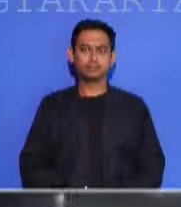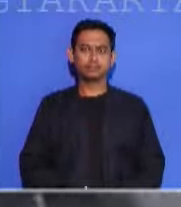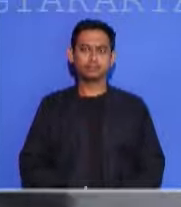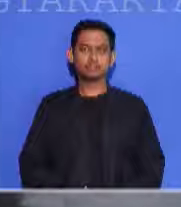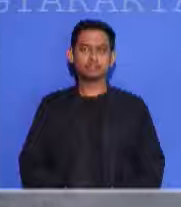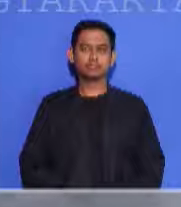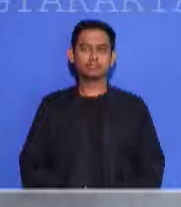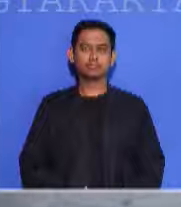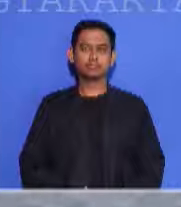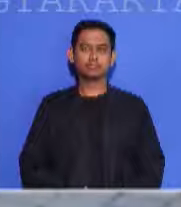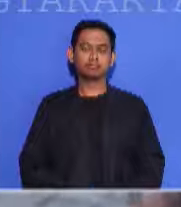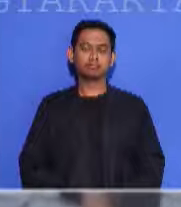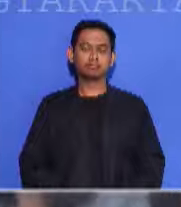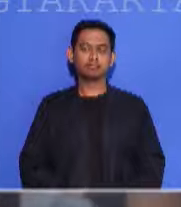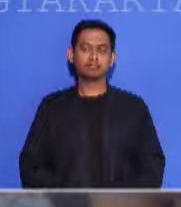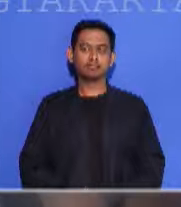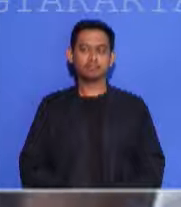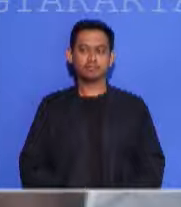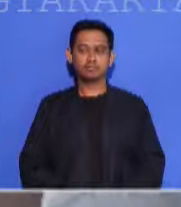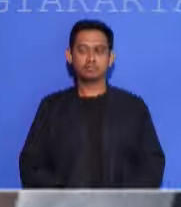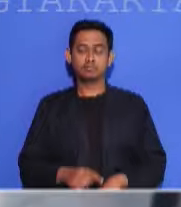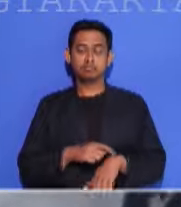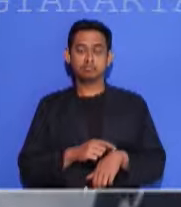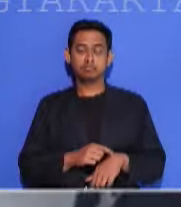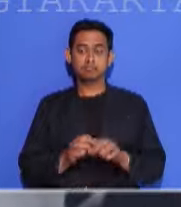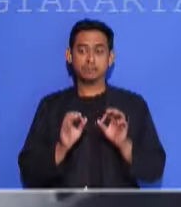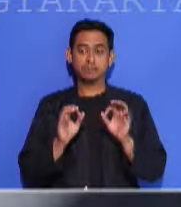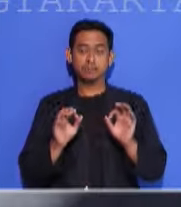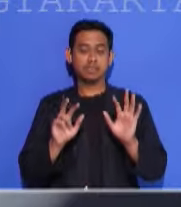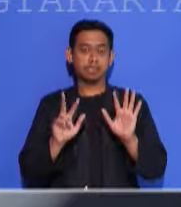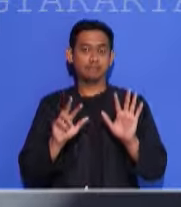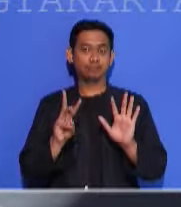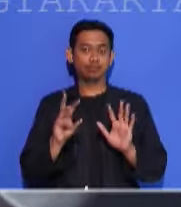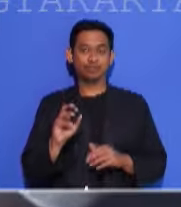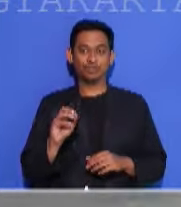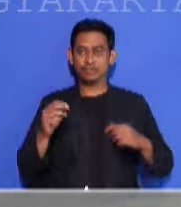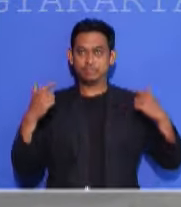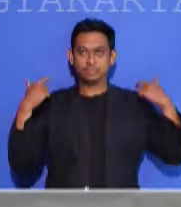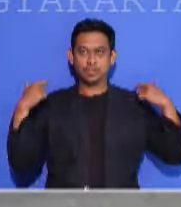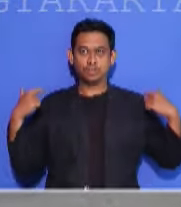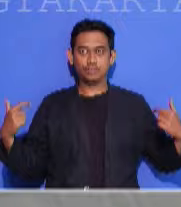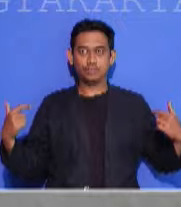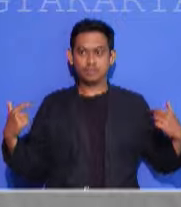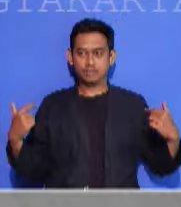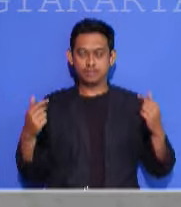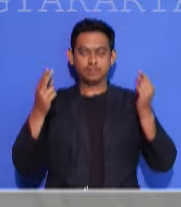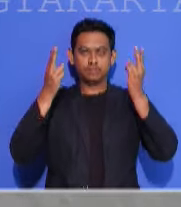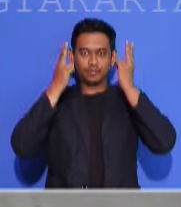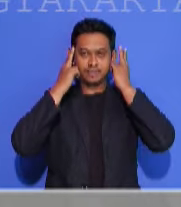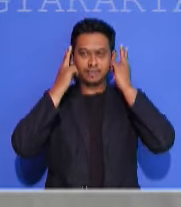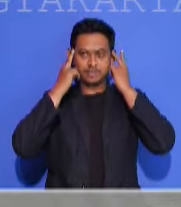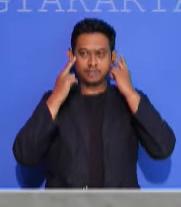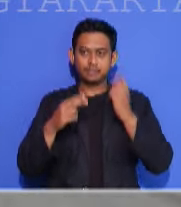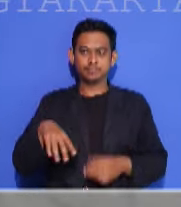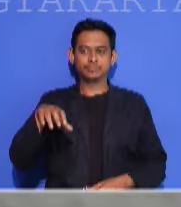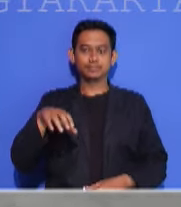Sekitar pukul 7:30 waktu Indonesia Barat, Gubernur Daerah Istimewa Yogyakarta Hamengkubuwono X tiba di tempat pemungutan suara